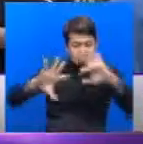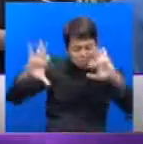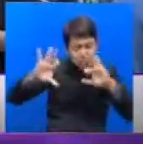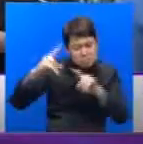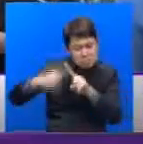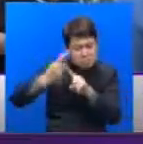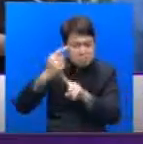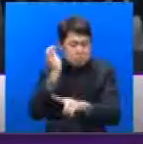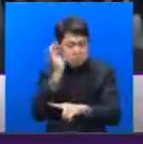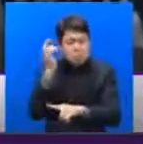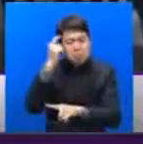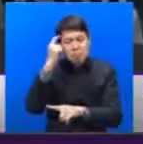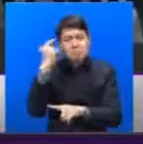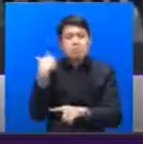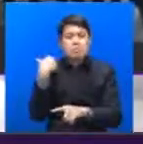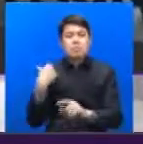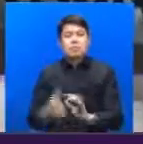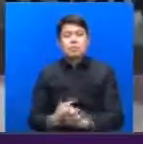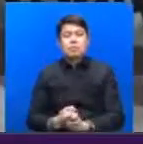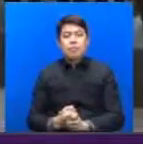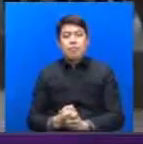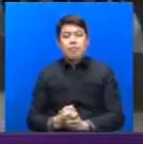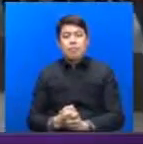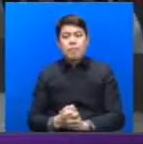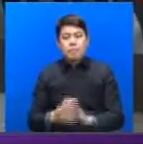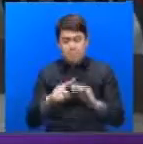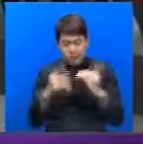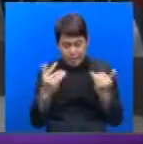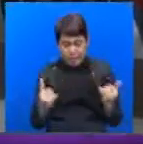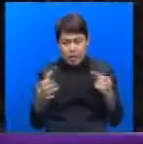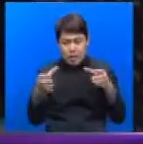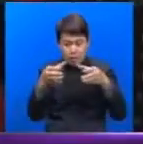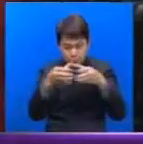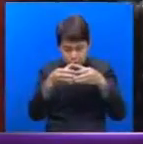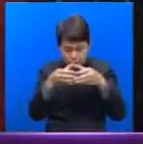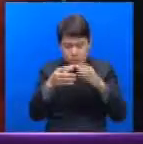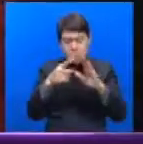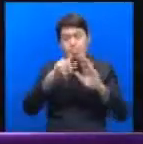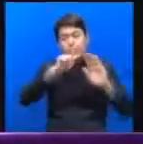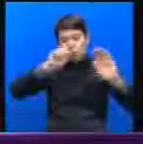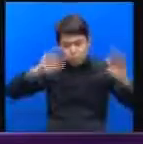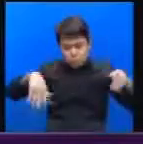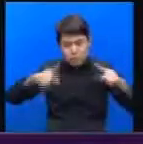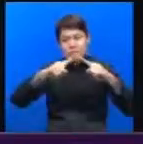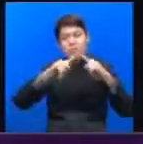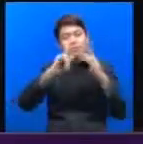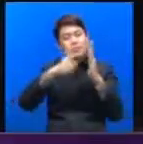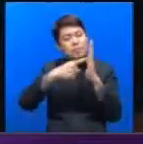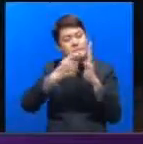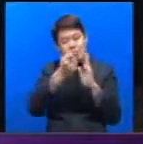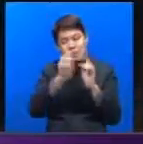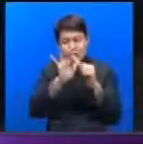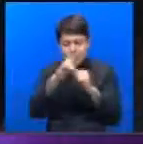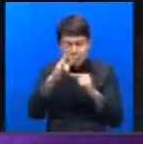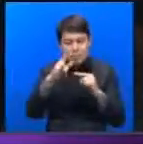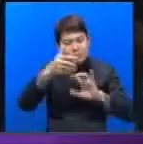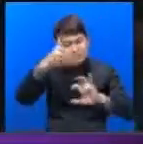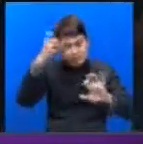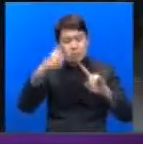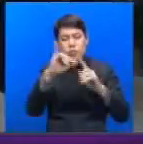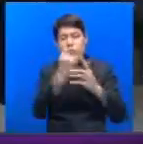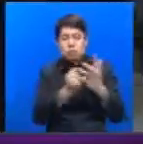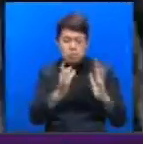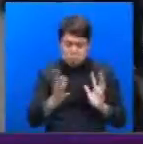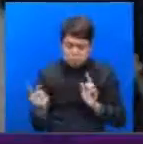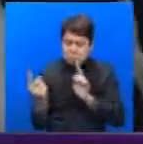รักษาการขณะที่ในวันนี้กลุ่มชาวนาจากจังหวัดชัยนาทอ่างทองและสิงห์บุรีเข้าพบคณะกรรมการป้องกันและ